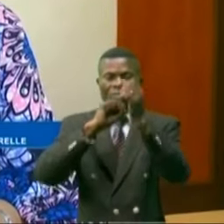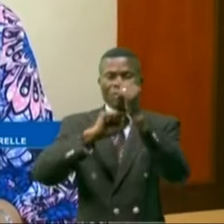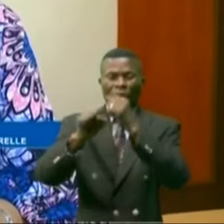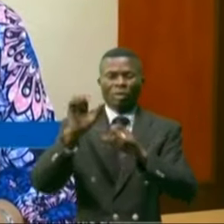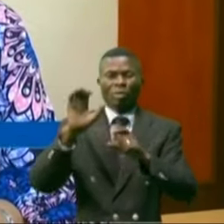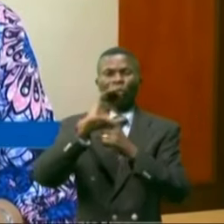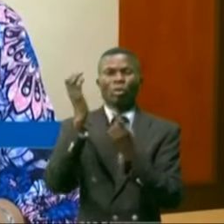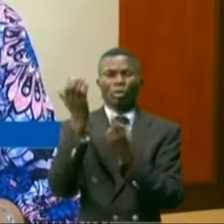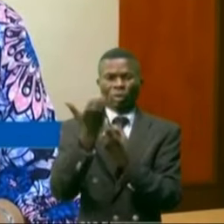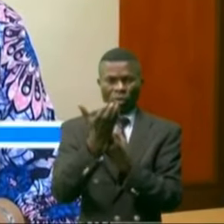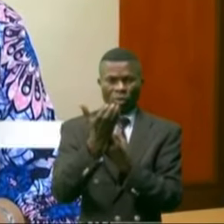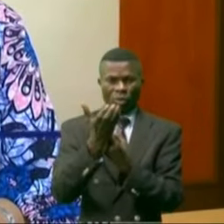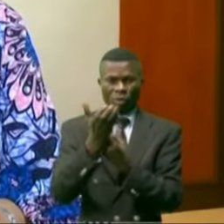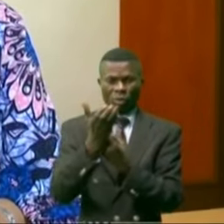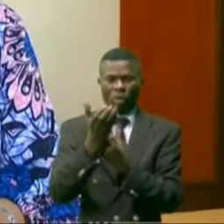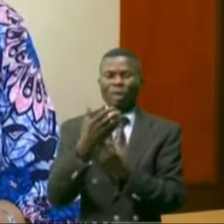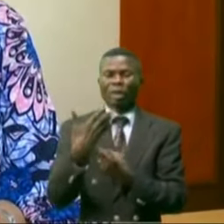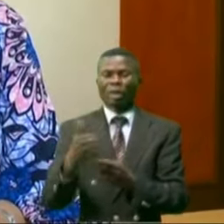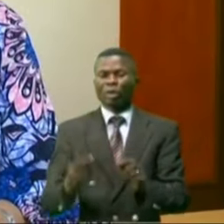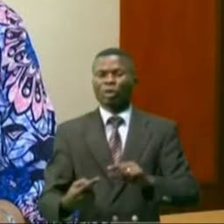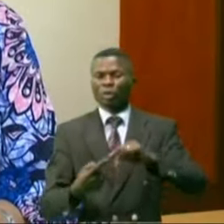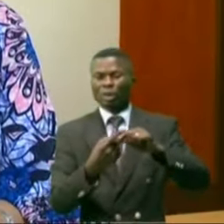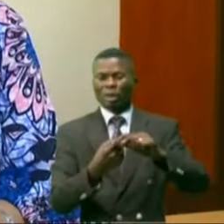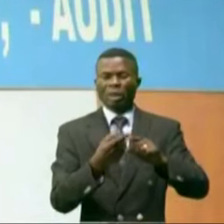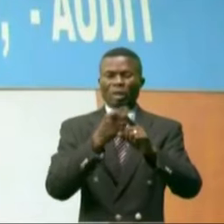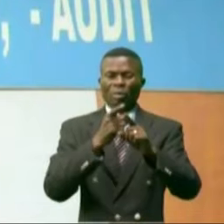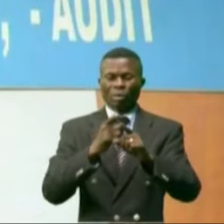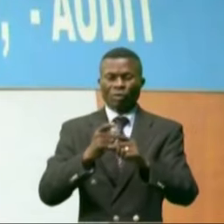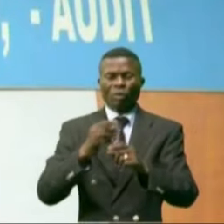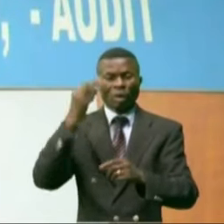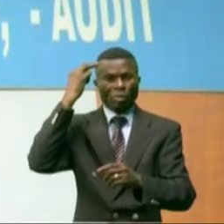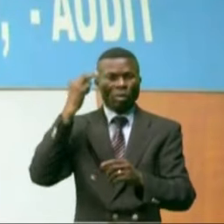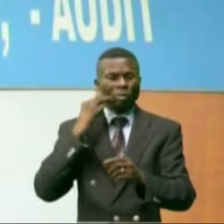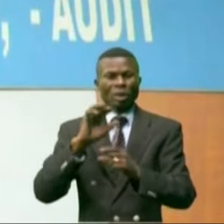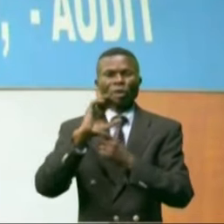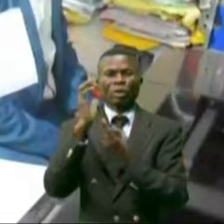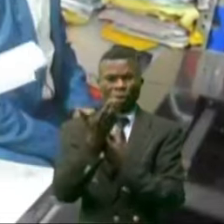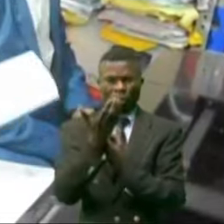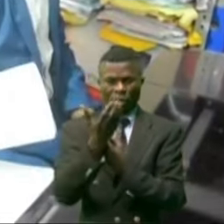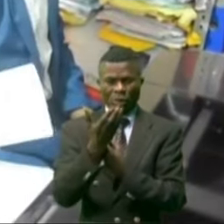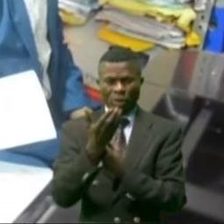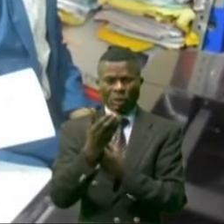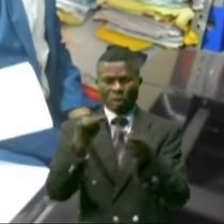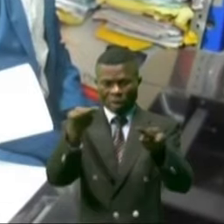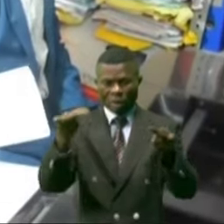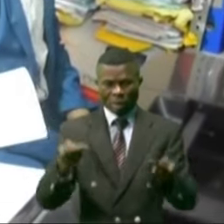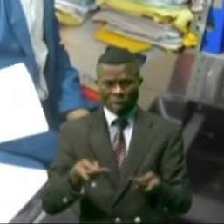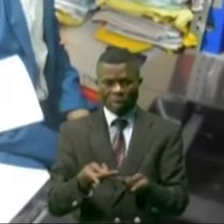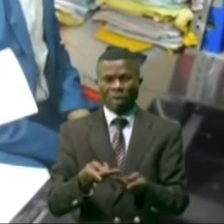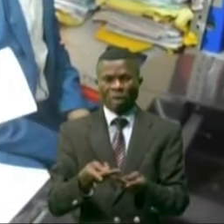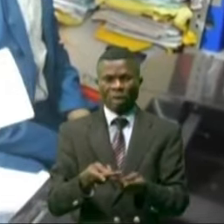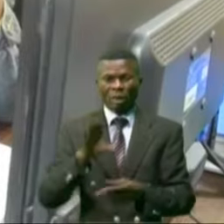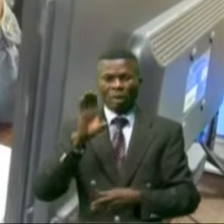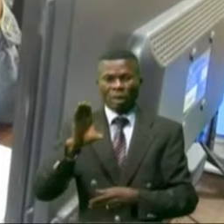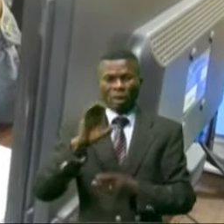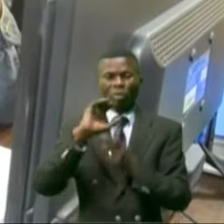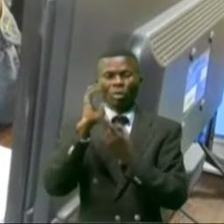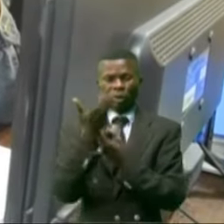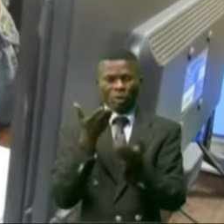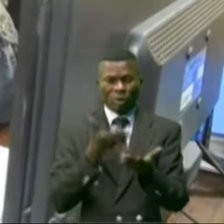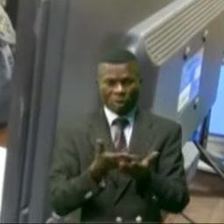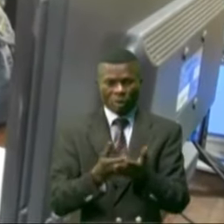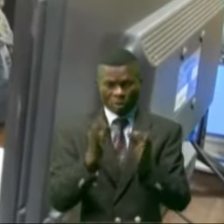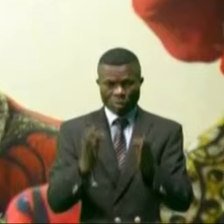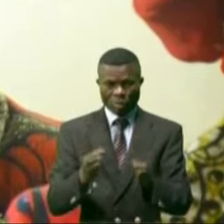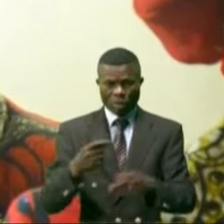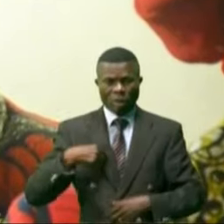culturelle est un des bras séculiers du ministère de la Culture. Nous sommes en principe la banque de la culture, mais